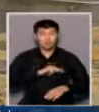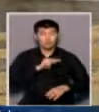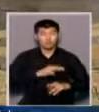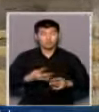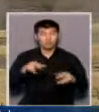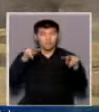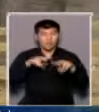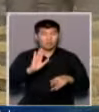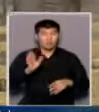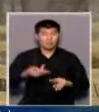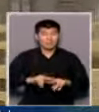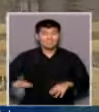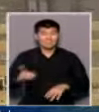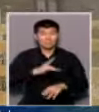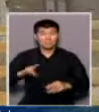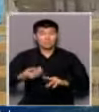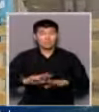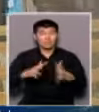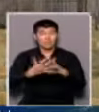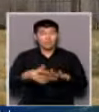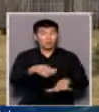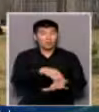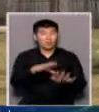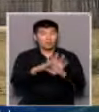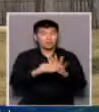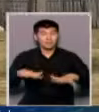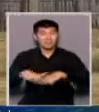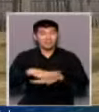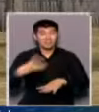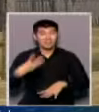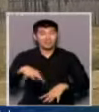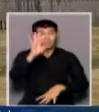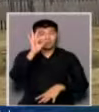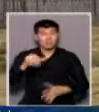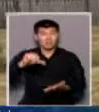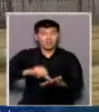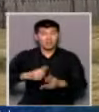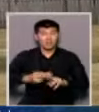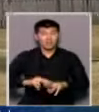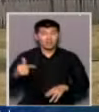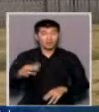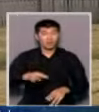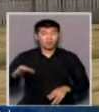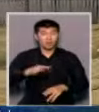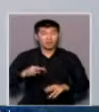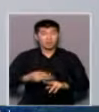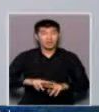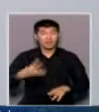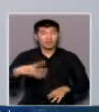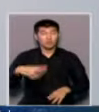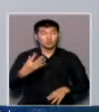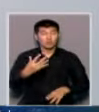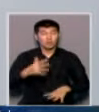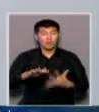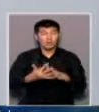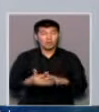де ескеріледі. Республика бойынша ауыл әкімдерін сайлауға халықтың 40% қатыспақ. Соның ішінде Атырау өңірі бойынша 44 000-нан